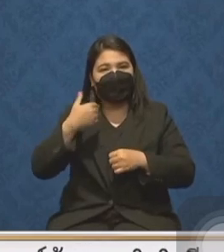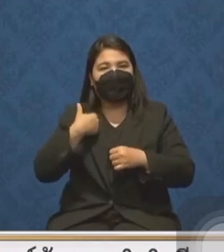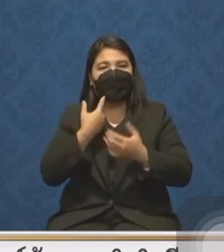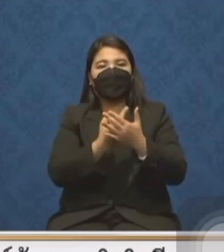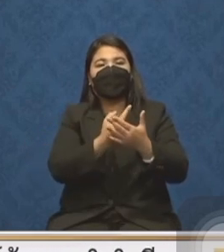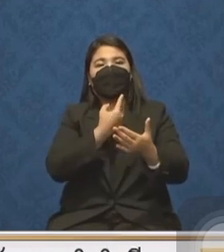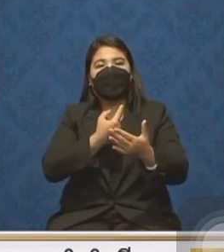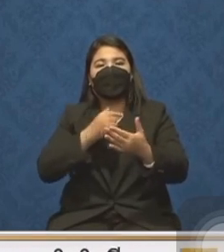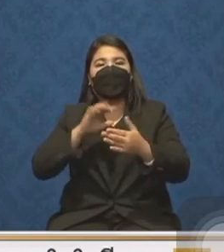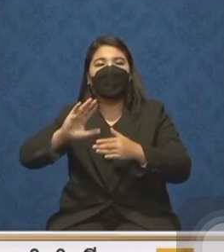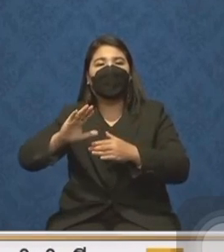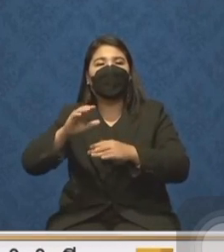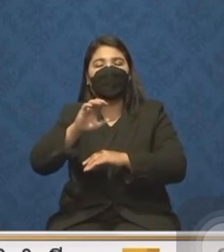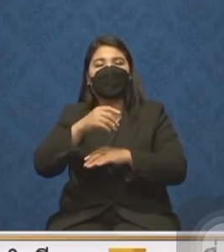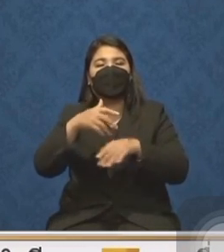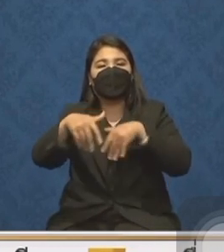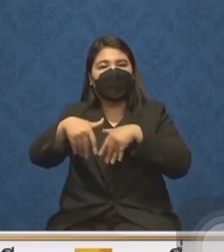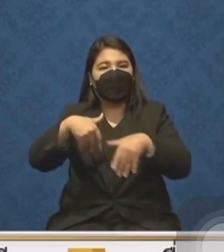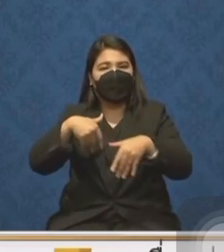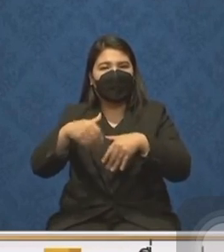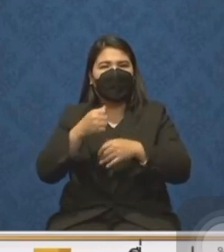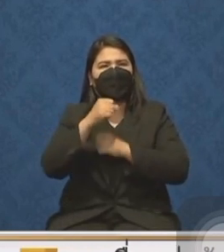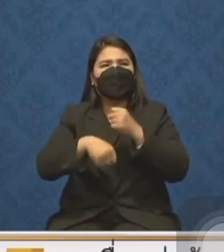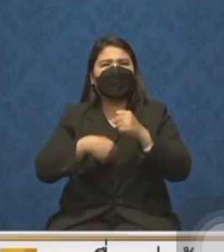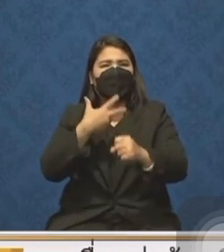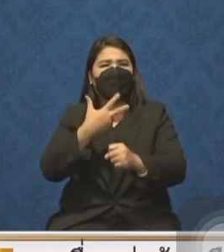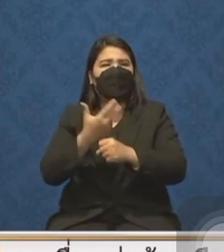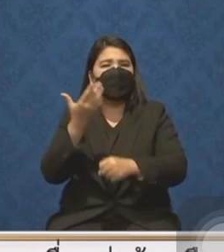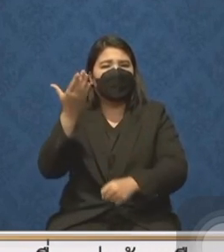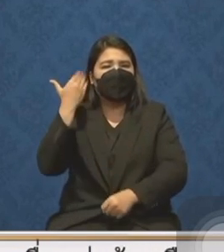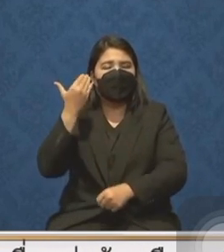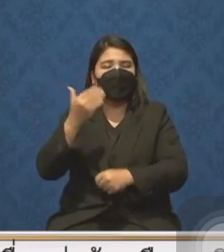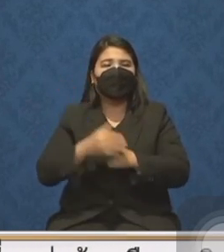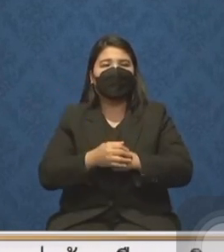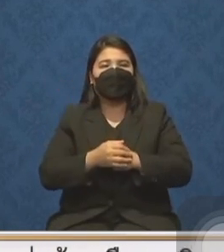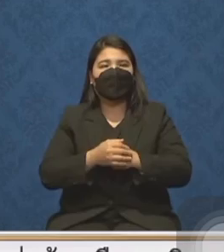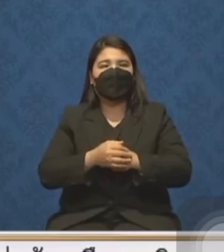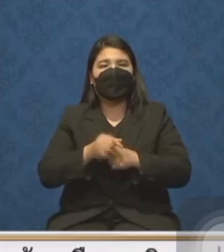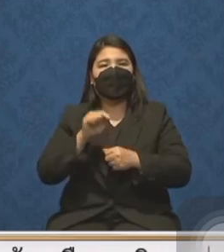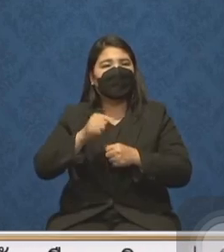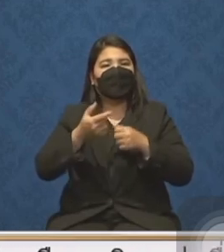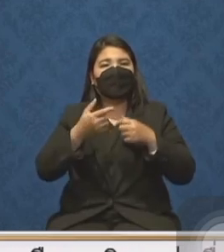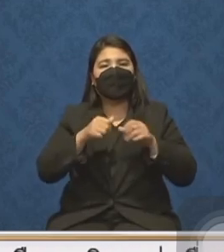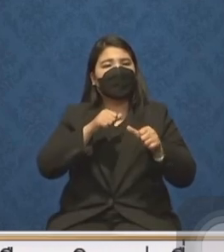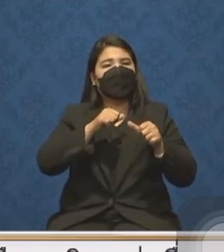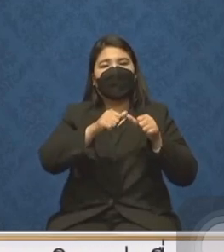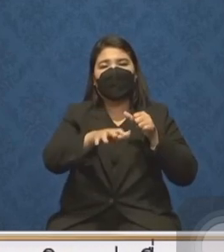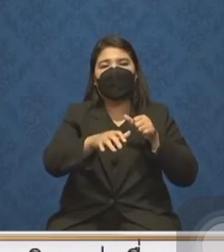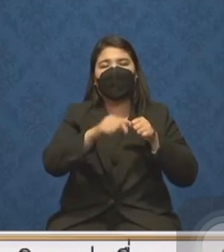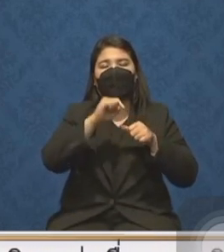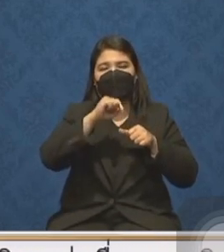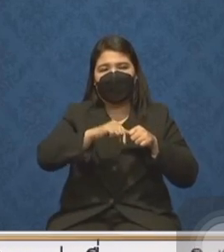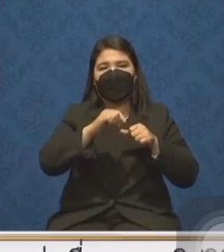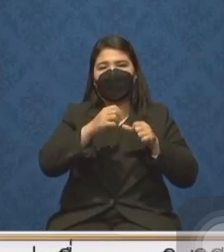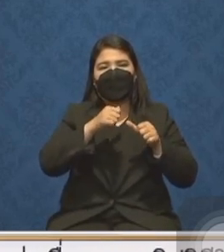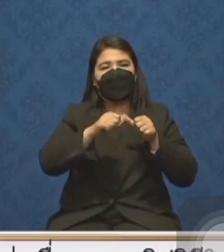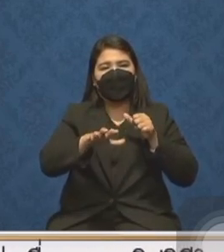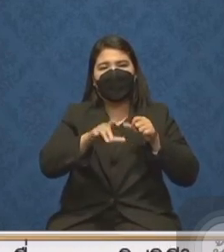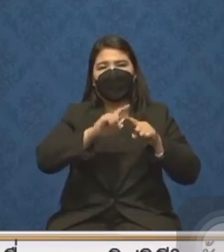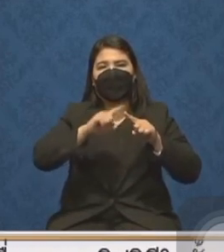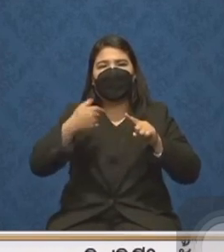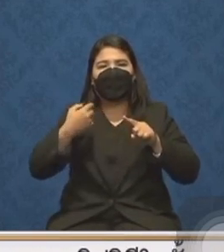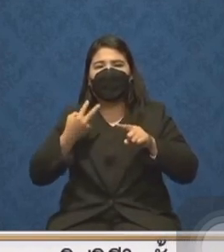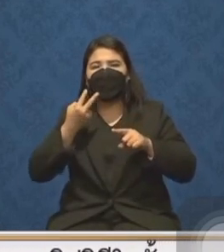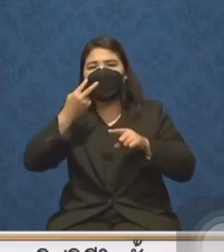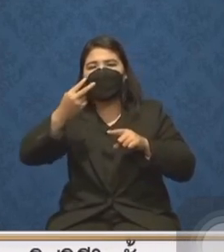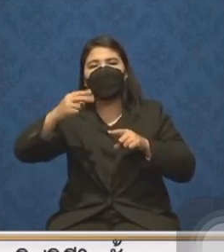ของประชาชนแต่กว่า3ปีที่ผ่านมาครับท่านประธานที่ไม่ได้อยู่ในสภาแห่งนี้ผมก็ได้เฝ้าติดตามนะครับการทำงาน